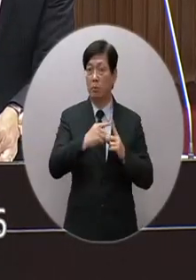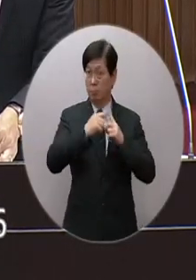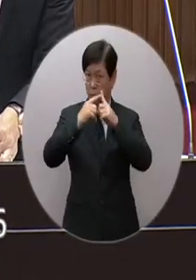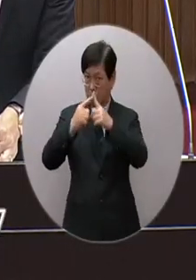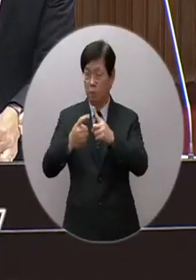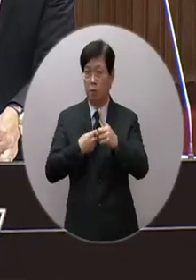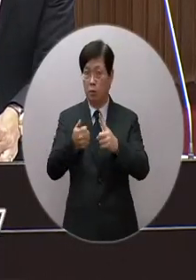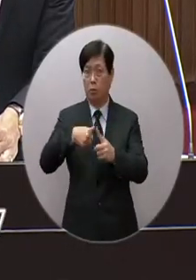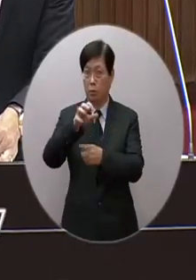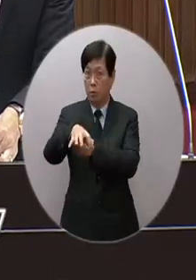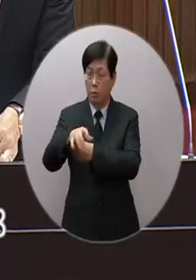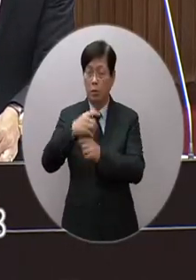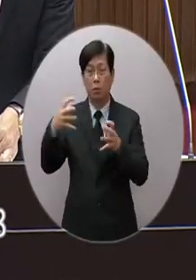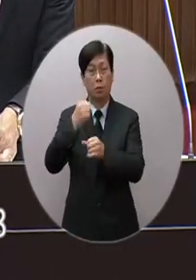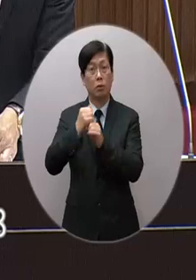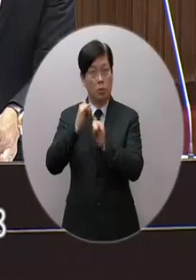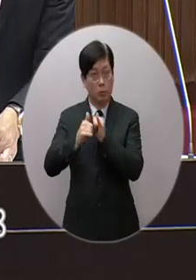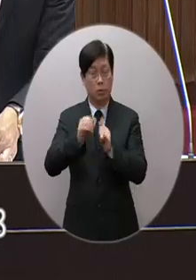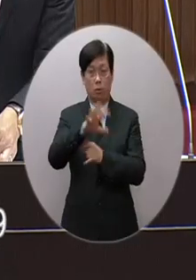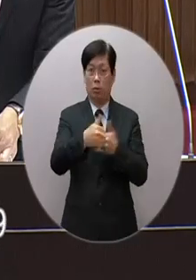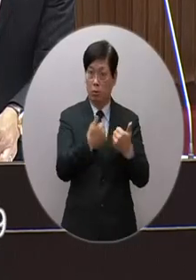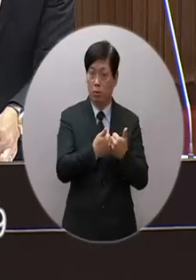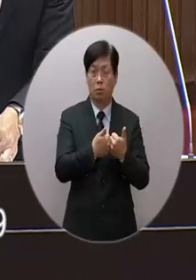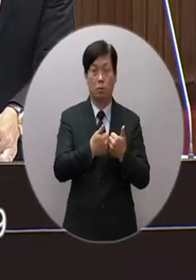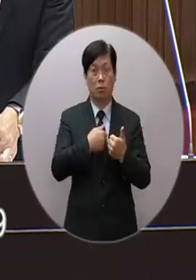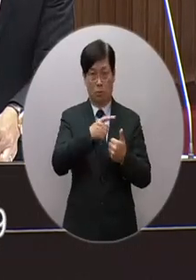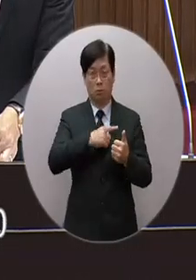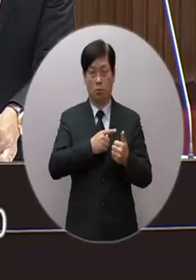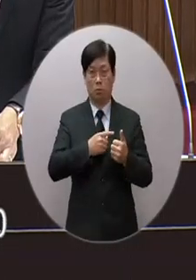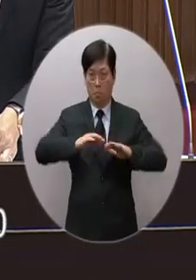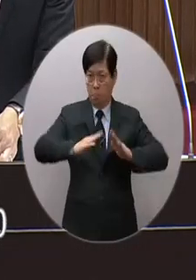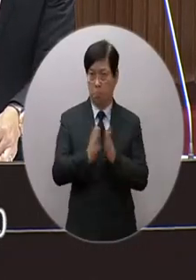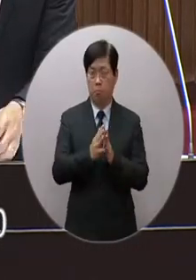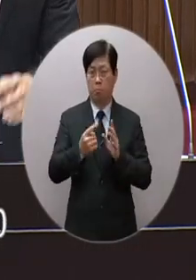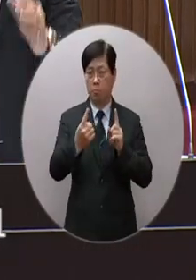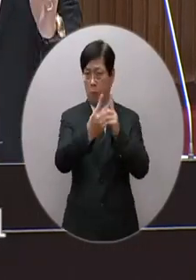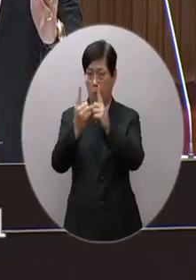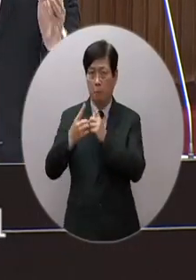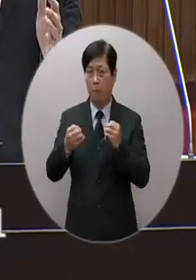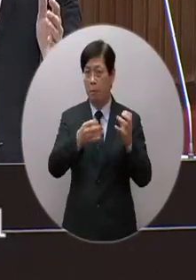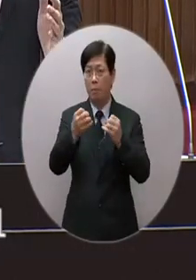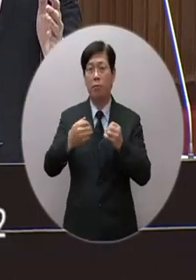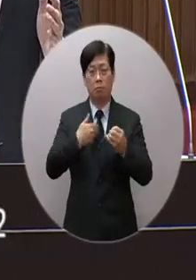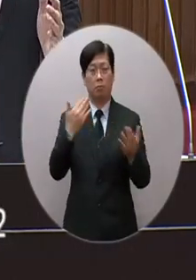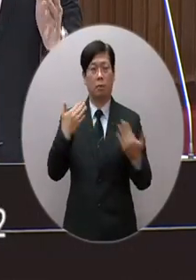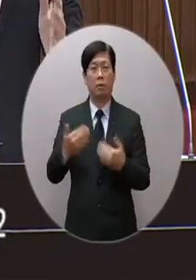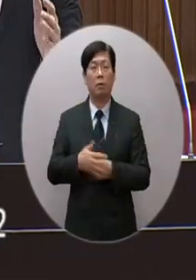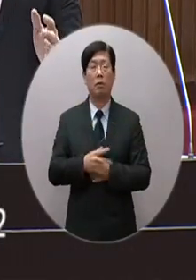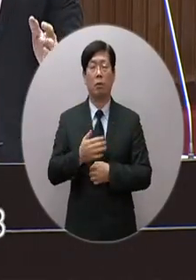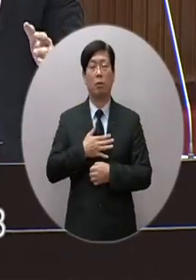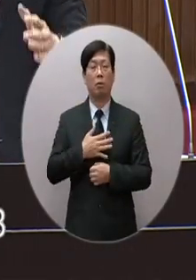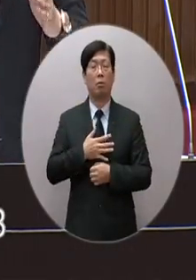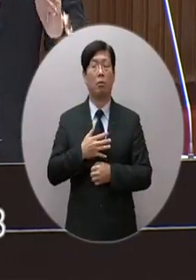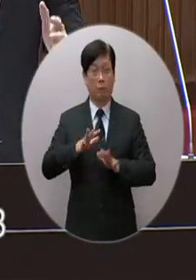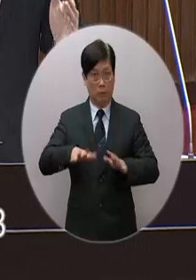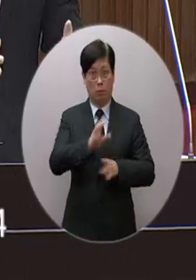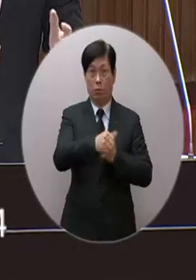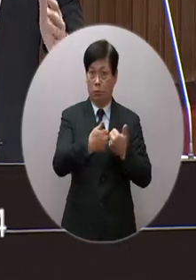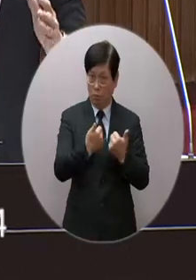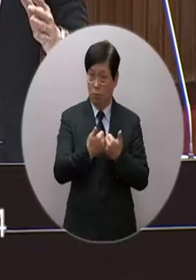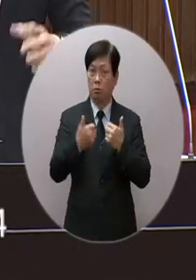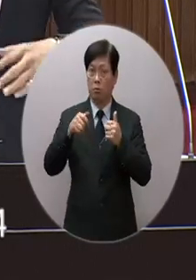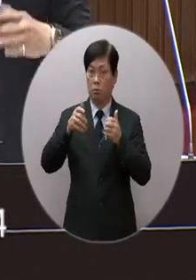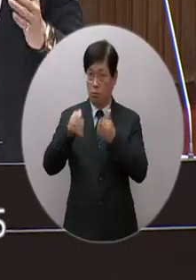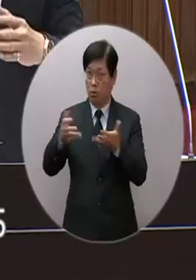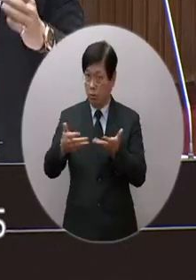产地去，然后去跟合作社、跟农会、跟农民直接对谈，让大家可以很清楚的了解到农委会因应这个